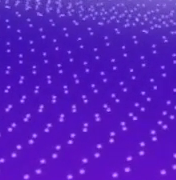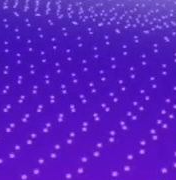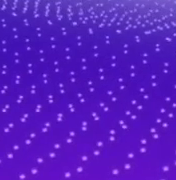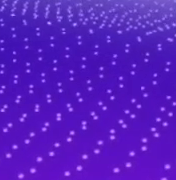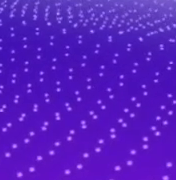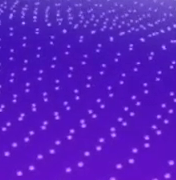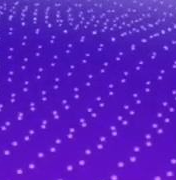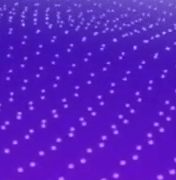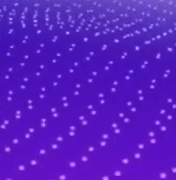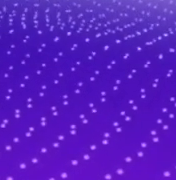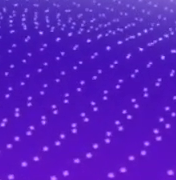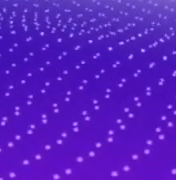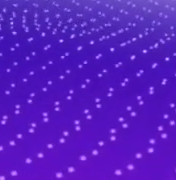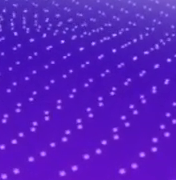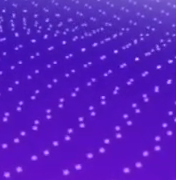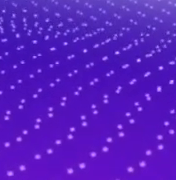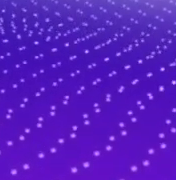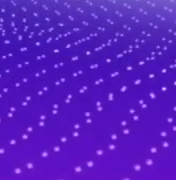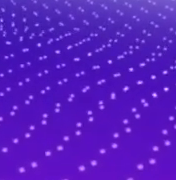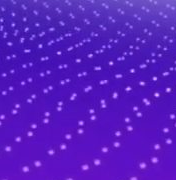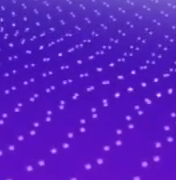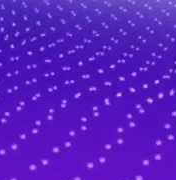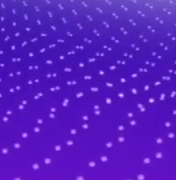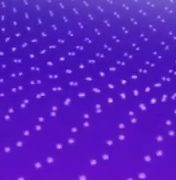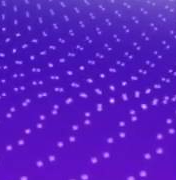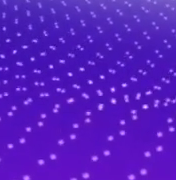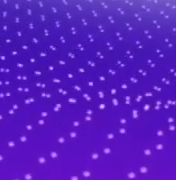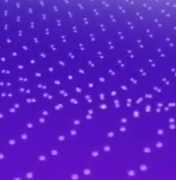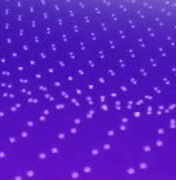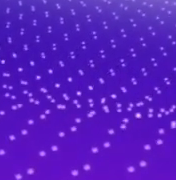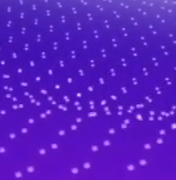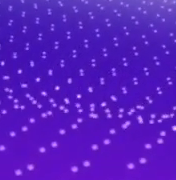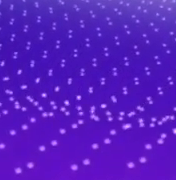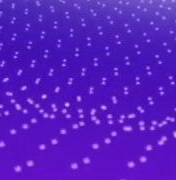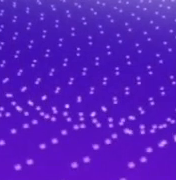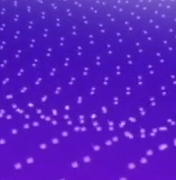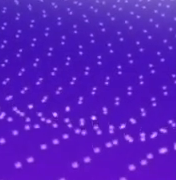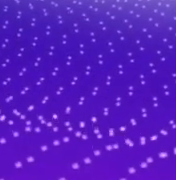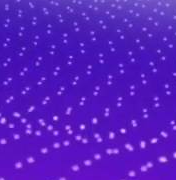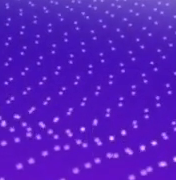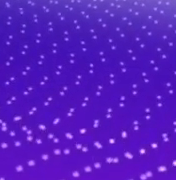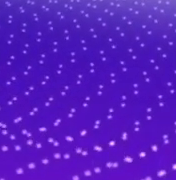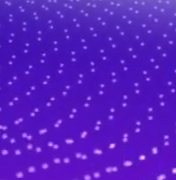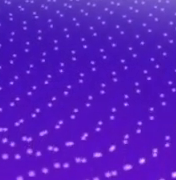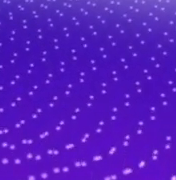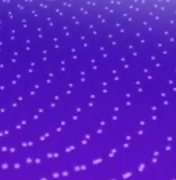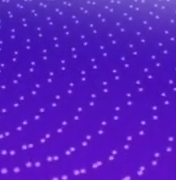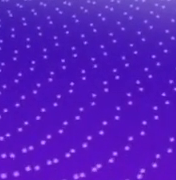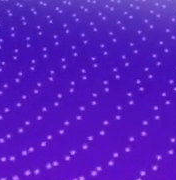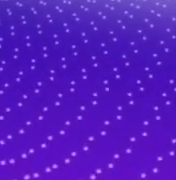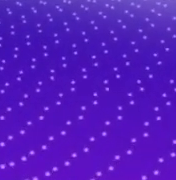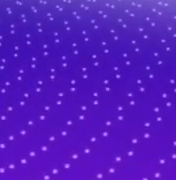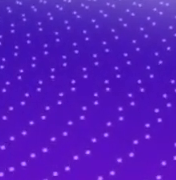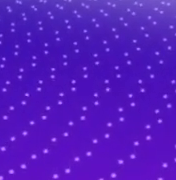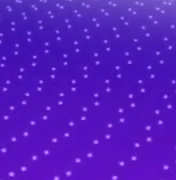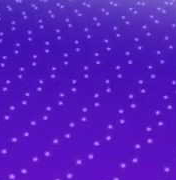ไปประเทศเสี่ยงมาเนี่ยนะคะแล้วก็ไปปิดบังข้อมูลเรื่องของการสัมผัสผู้ติดเชื้อไม่ยอมแยกกักเพื่อสังเกตอาการหรือปฏิเสธการรักษา